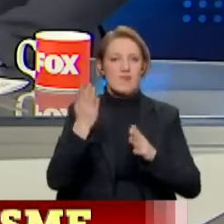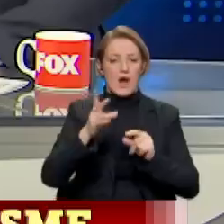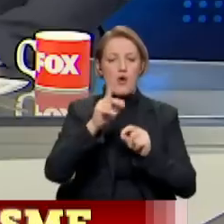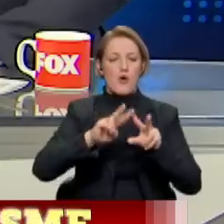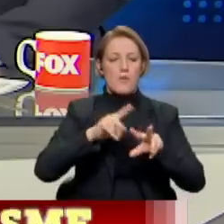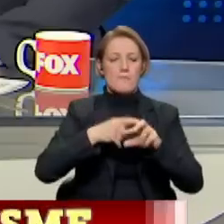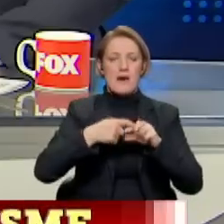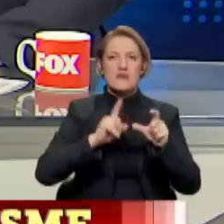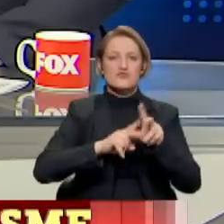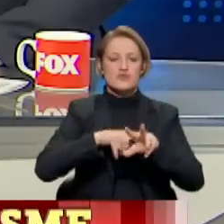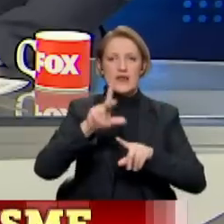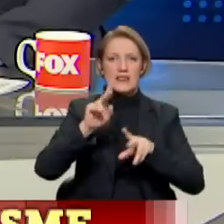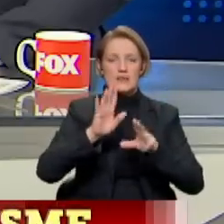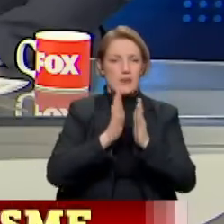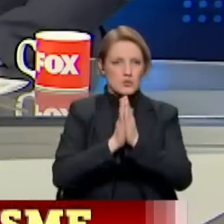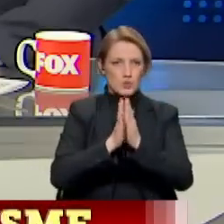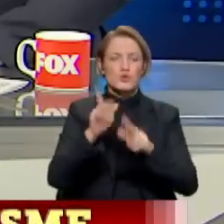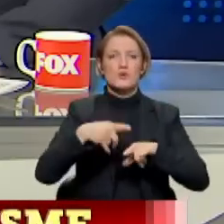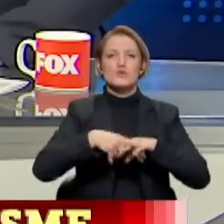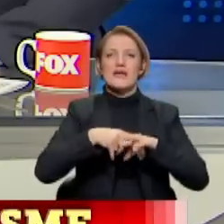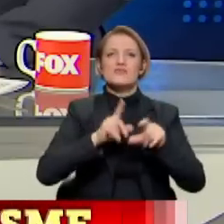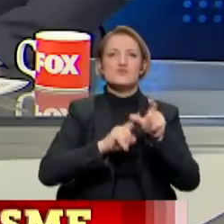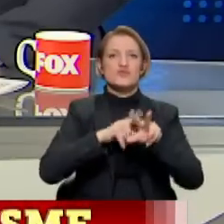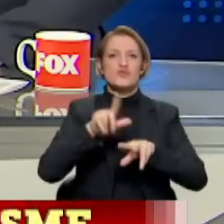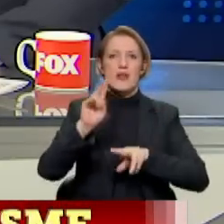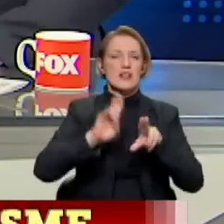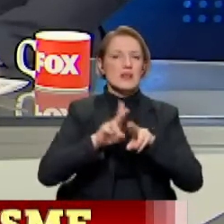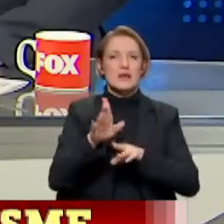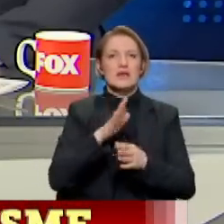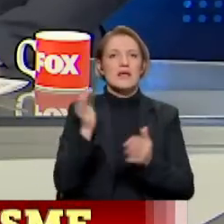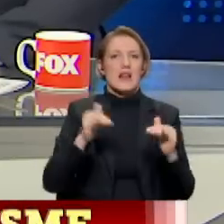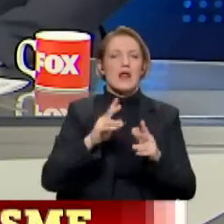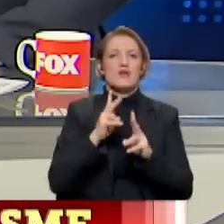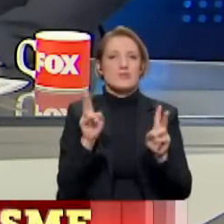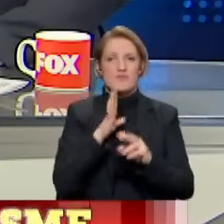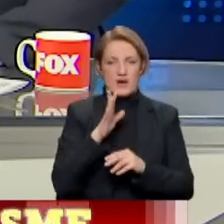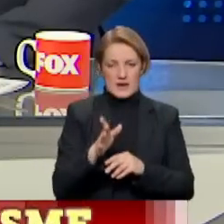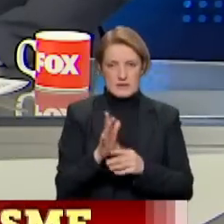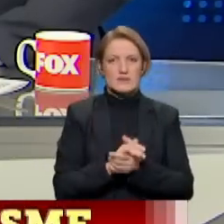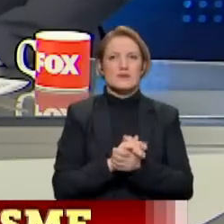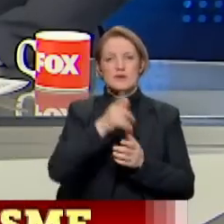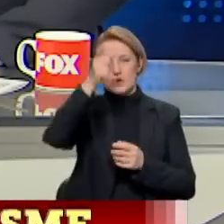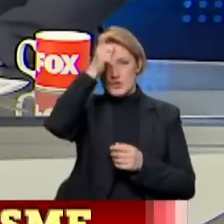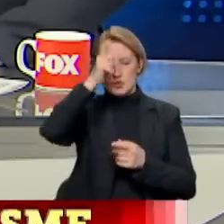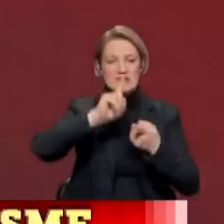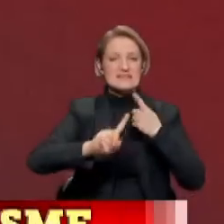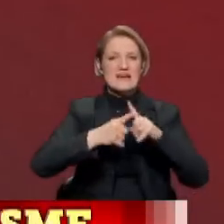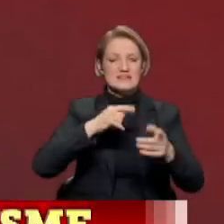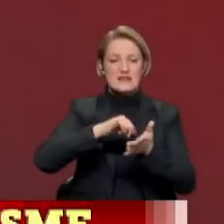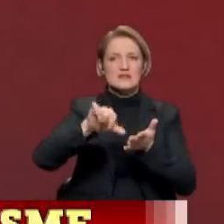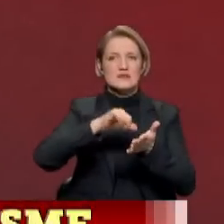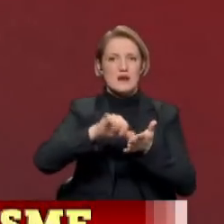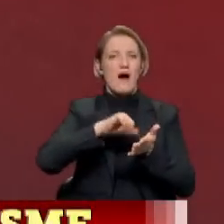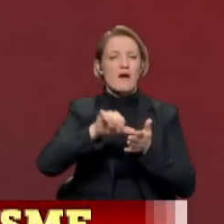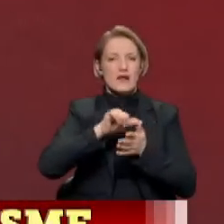Çelik'ten yine gelen, Hüseyin Çelik'ten düzeltiyorum, gelen açıklamalar vardı. Yalnız Mücahit Arınç, Türk siyasi tarihi boyunca türlü